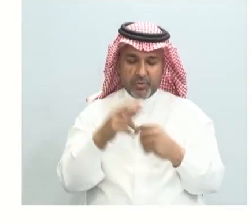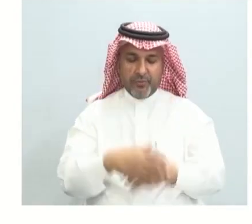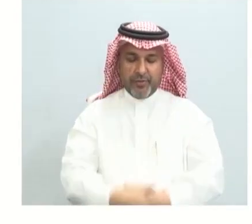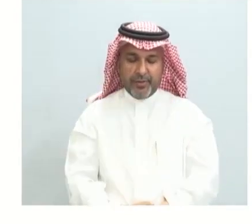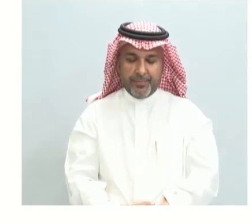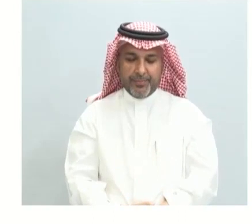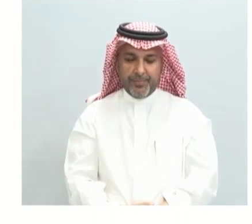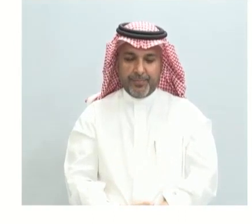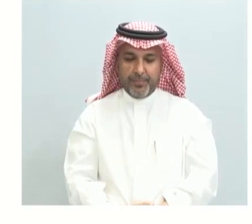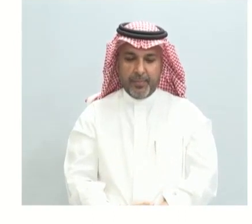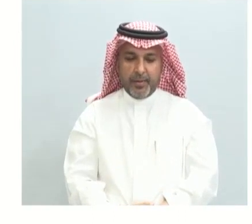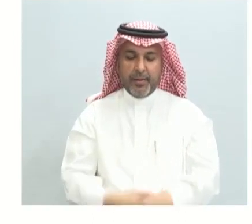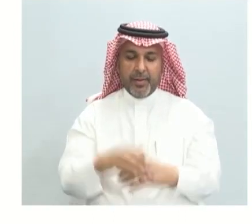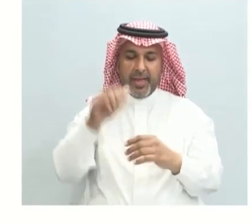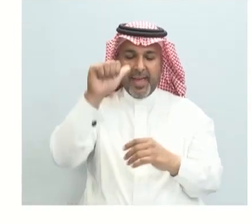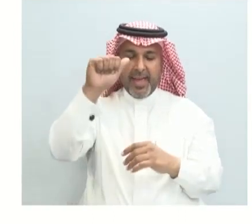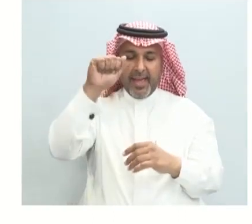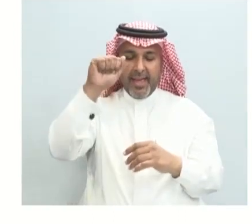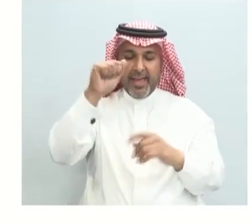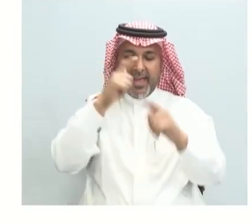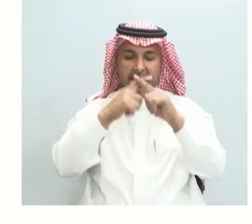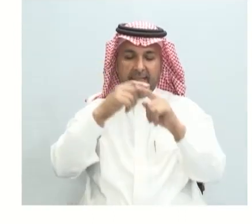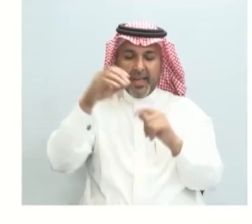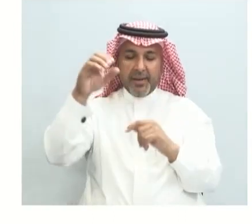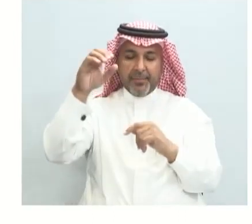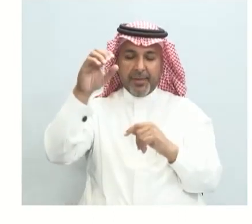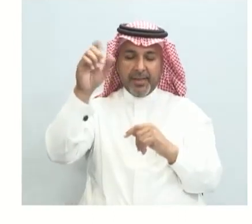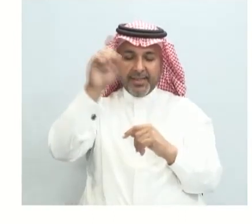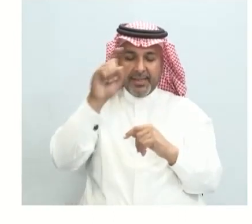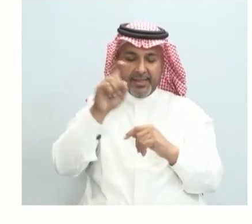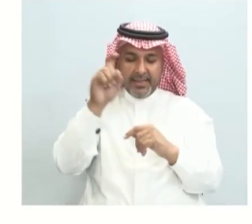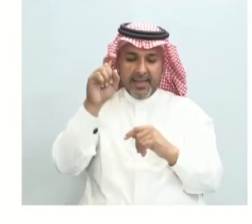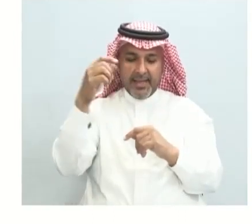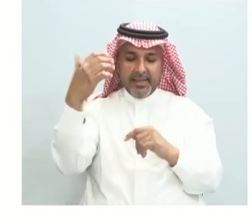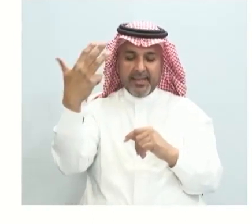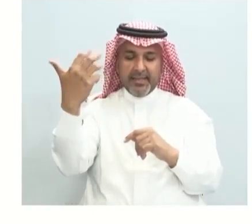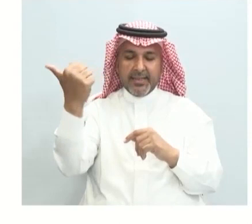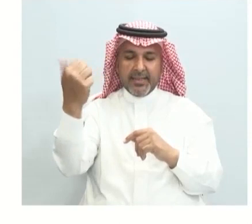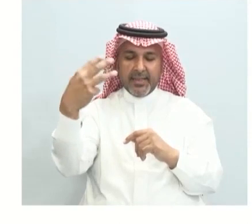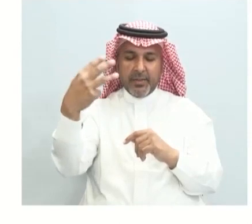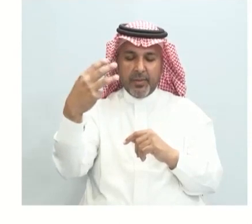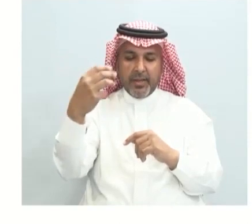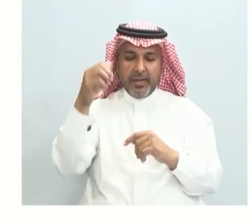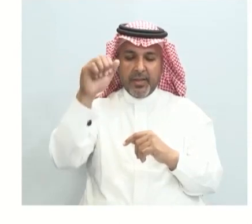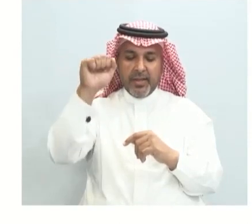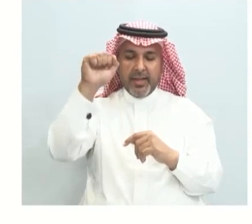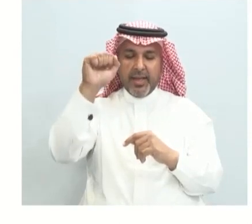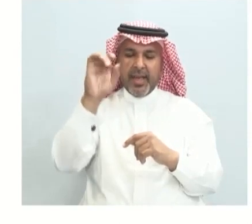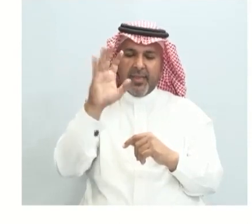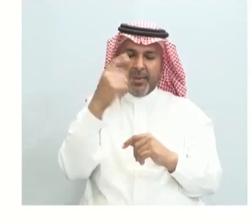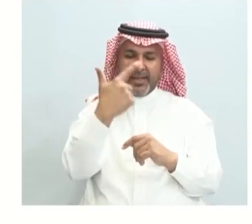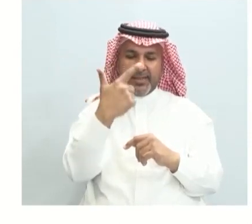بنقول بنضرب الضلع اي في ساين 36 الضلع طبعا اللي هو سبعه على طول كذا خلاص في ساين